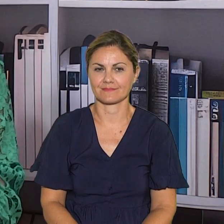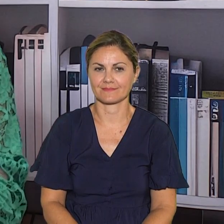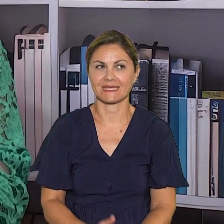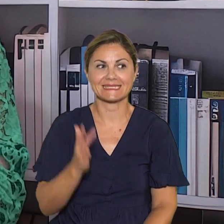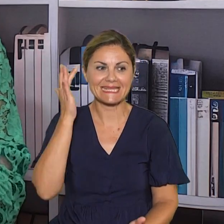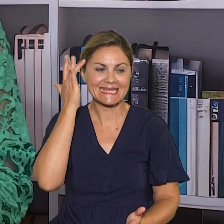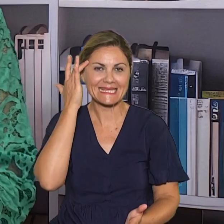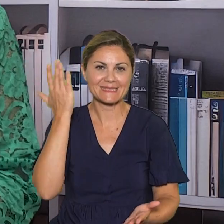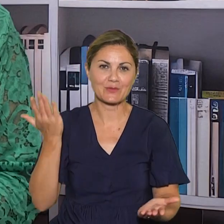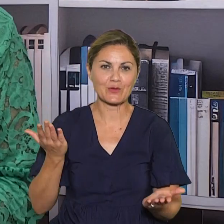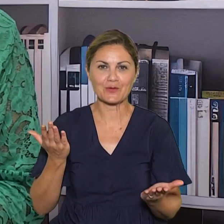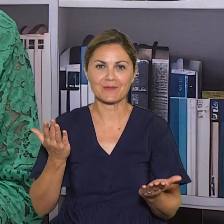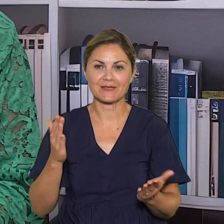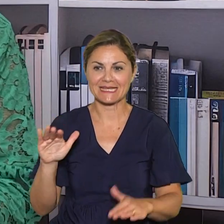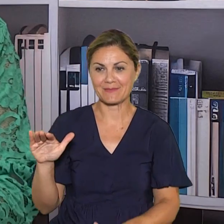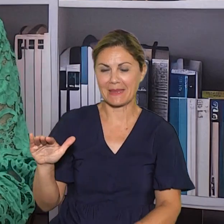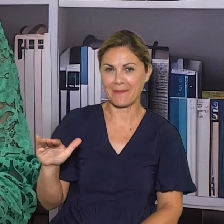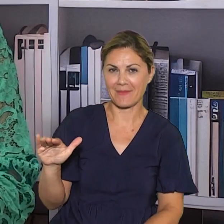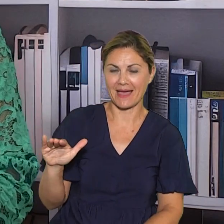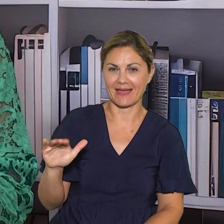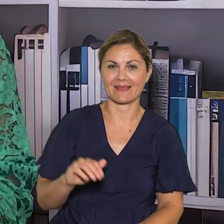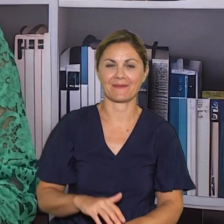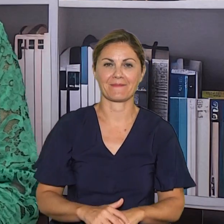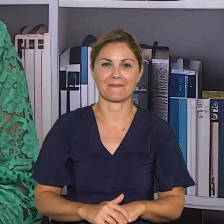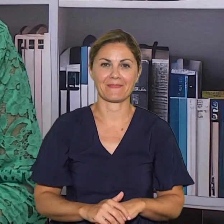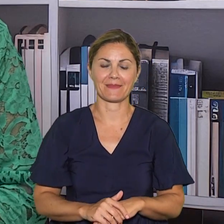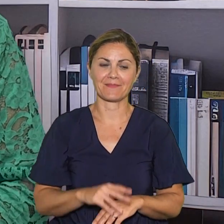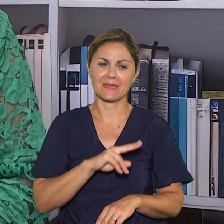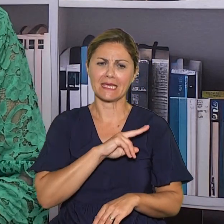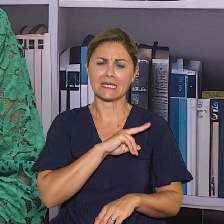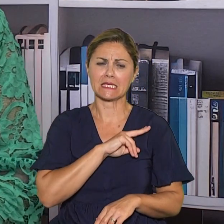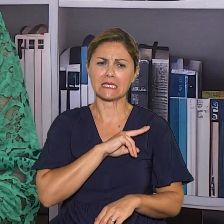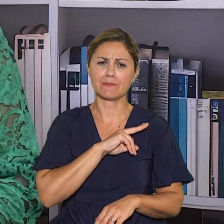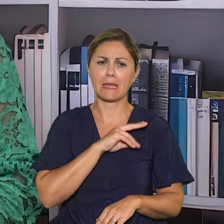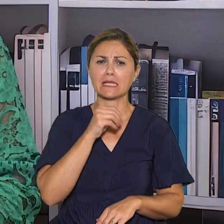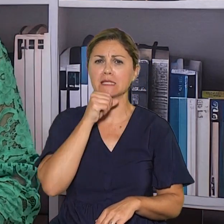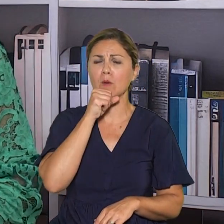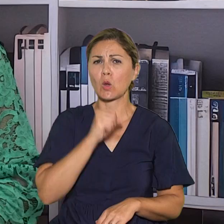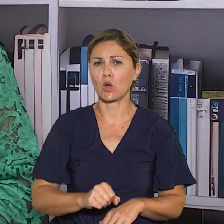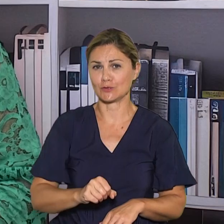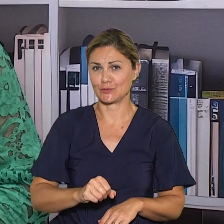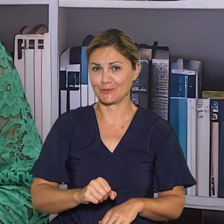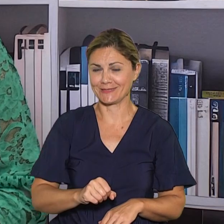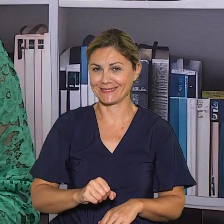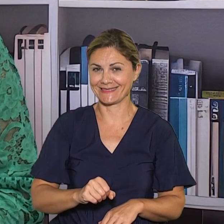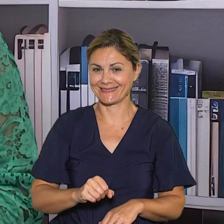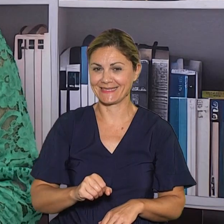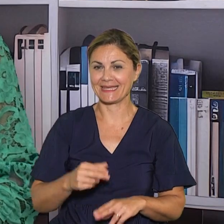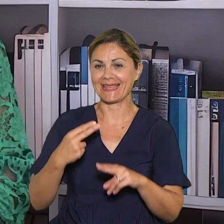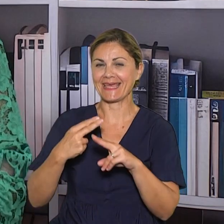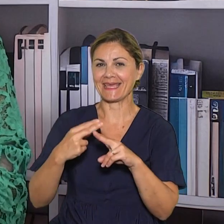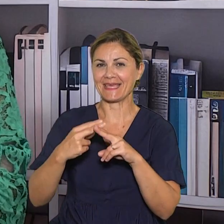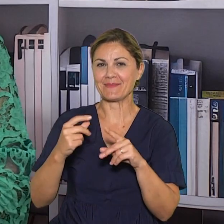Ne znam, kada sam bila dite, imala sam jednu kozu koju sam puno volila. Zvala se je